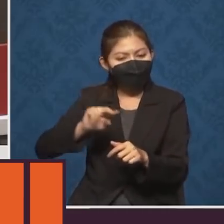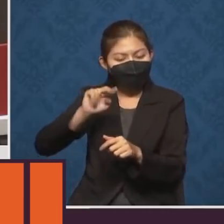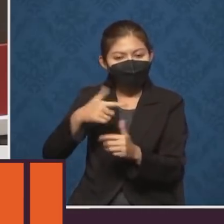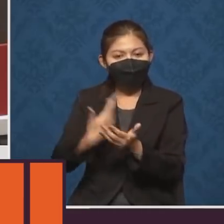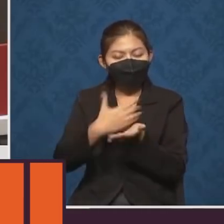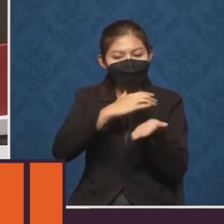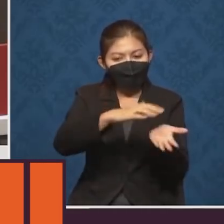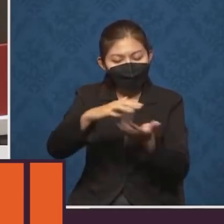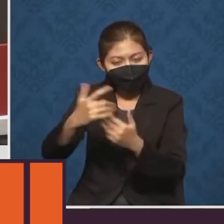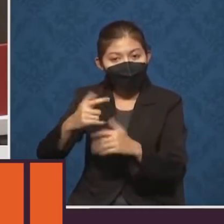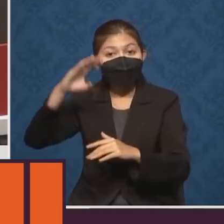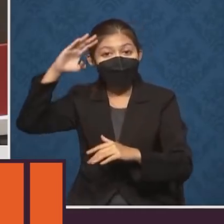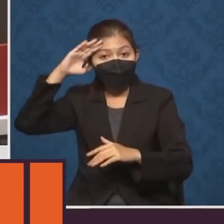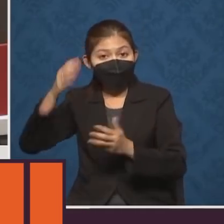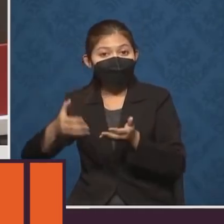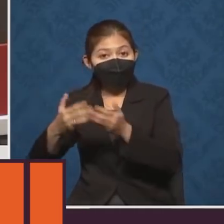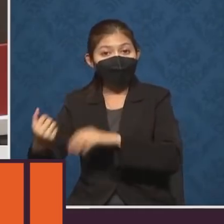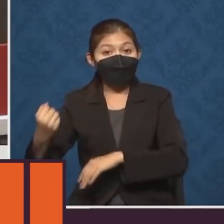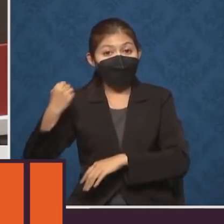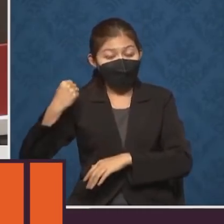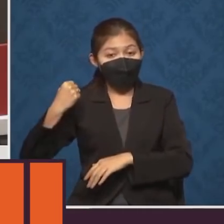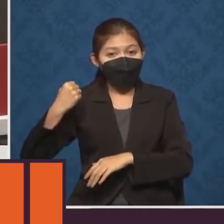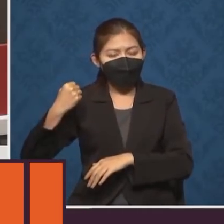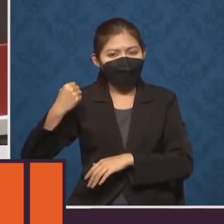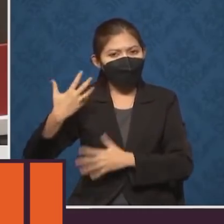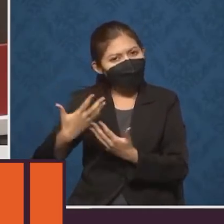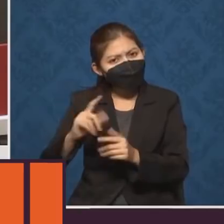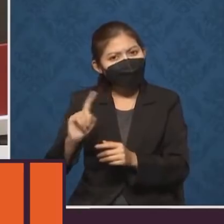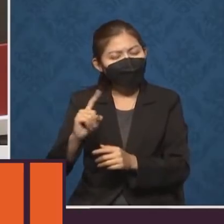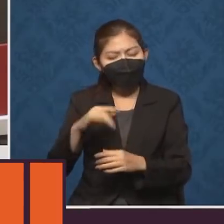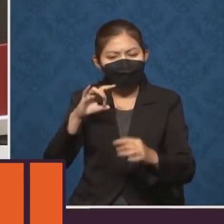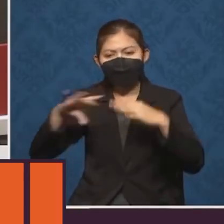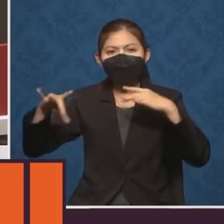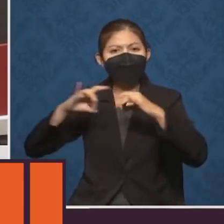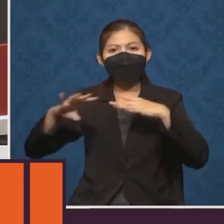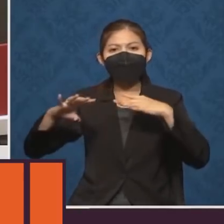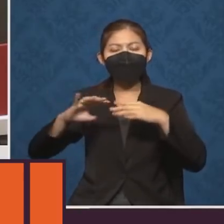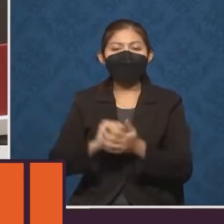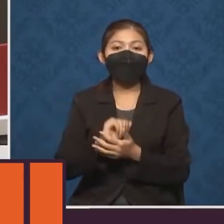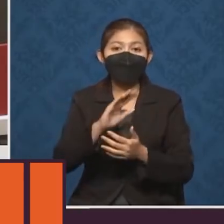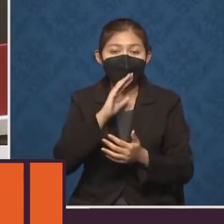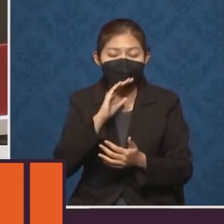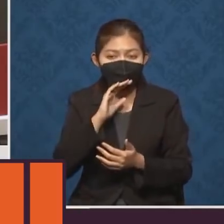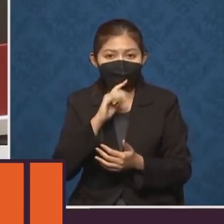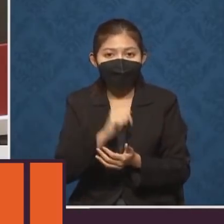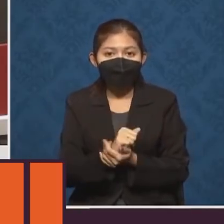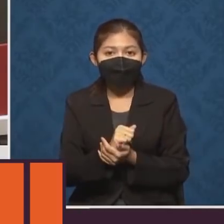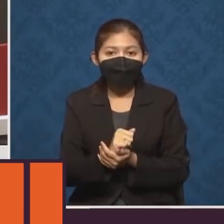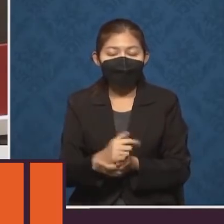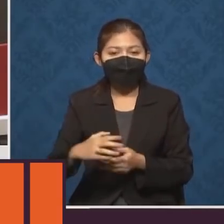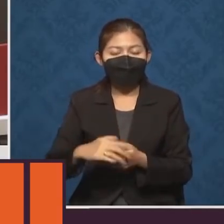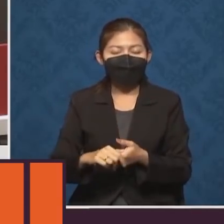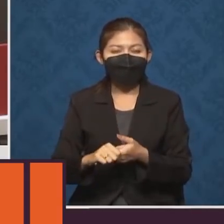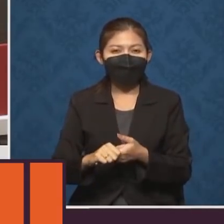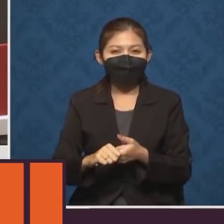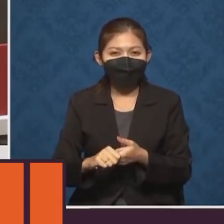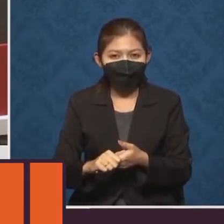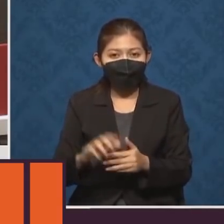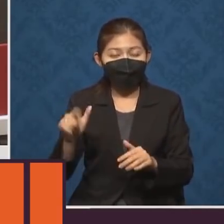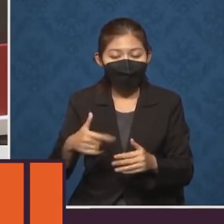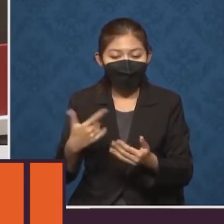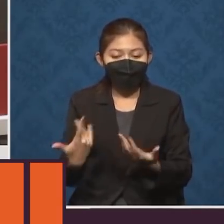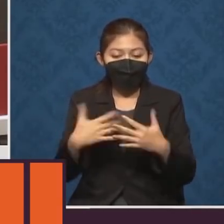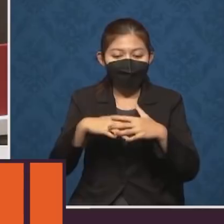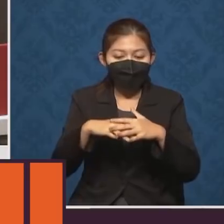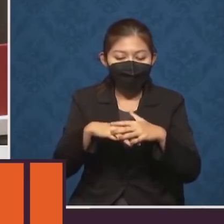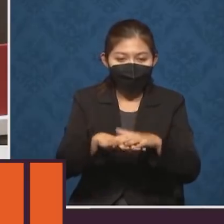กันเคียงในกองทัพเพื่อความมั่นคงอย่างเดียวนั้นกรุงเทพมันไม่ต้องจดและฮะในเมื่อเราบอกว่าอุตสาหกรรมประเทศเป็น fที่ 11นะครับคุณจะเป็นส่วน